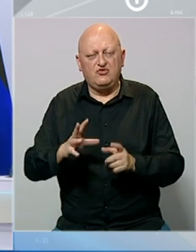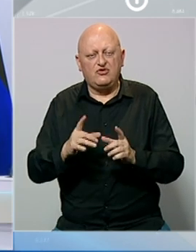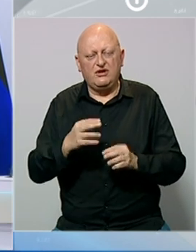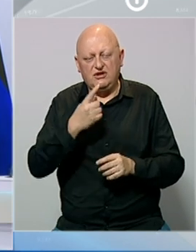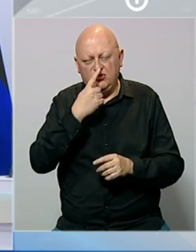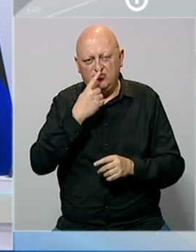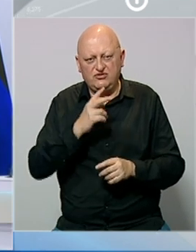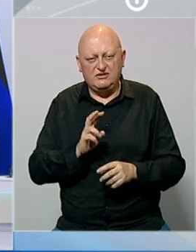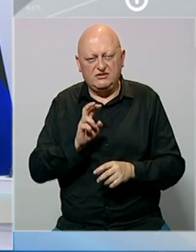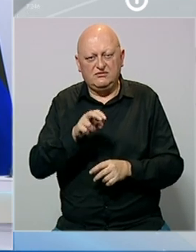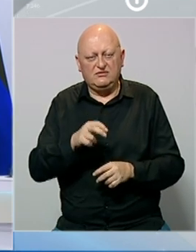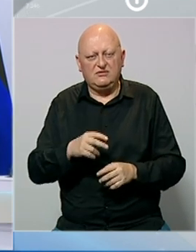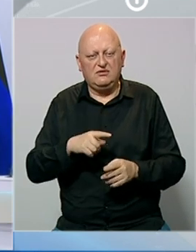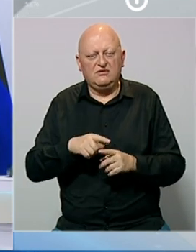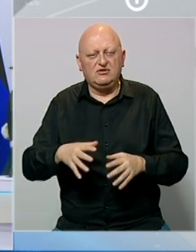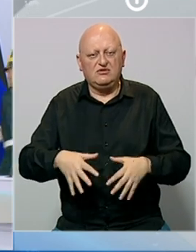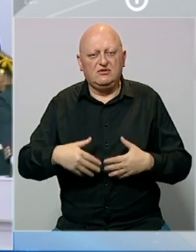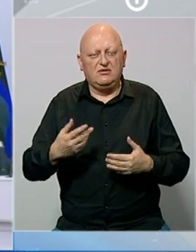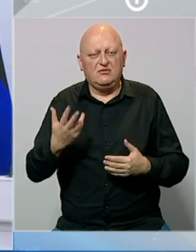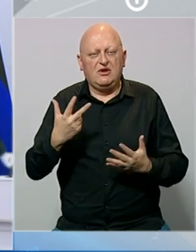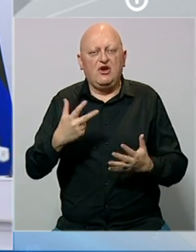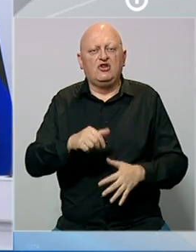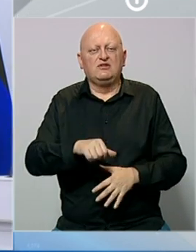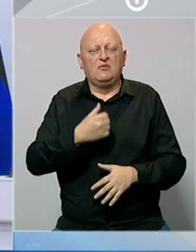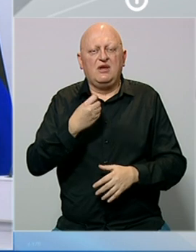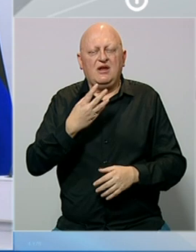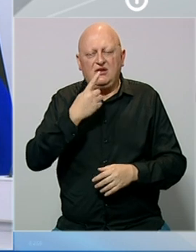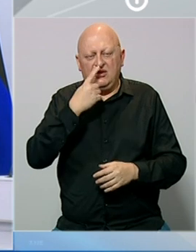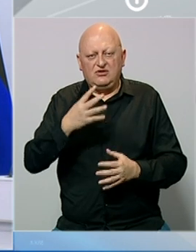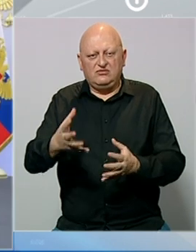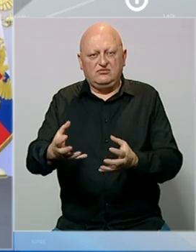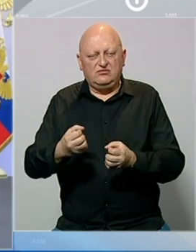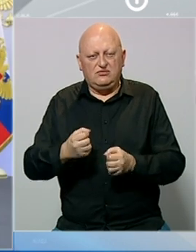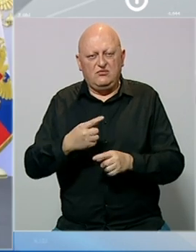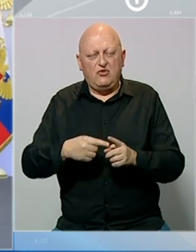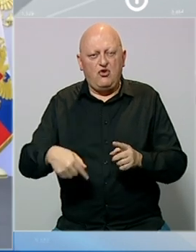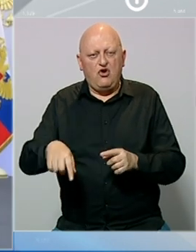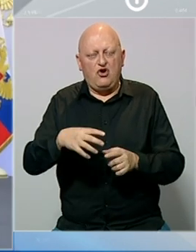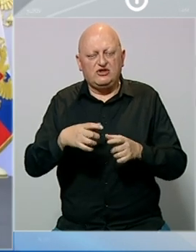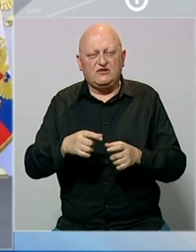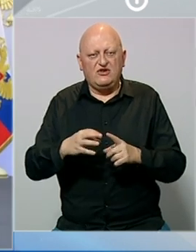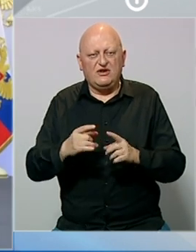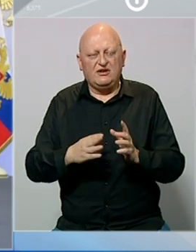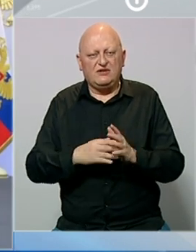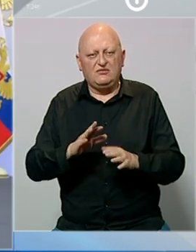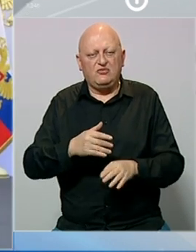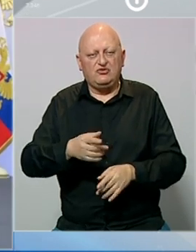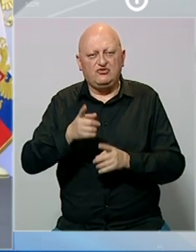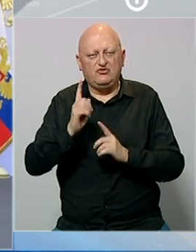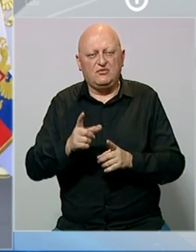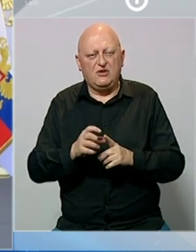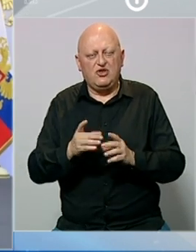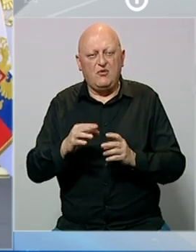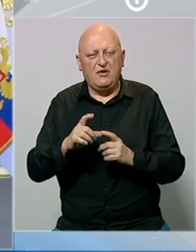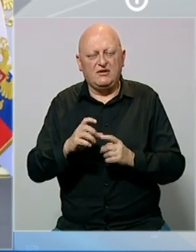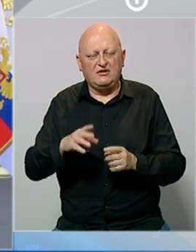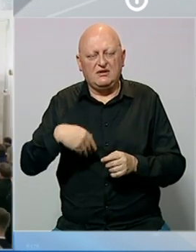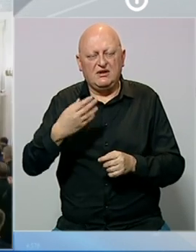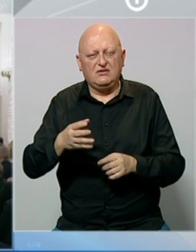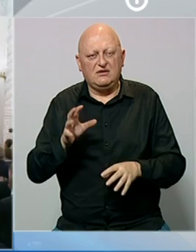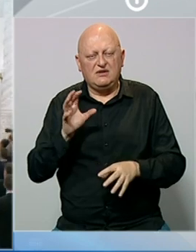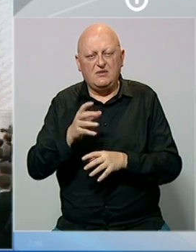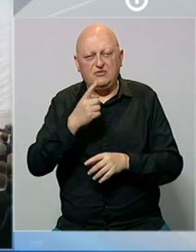Rusiji. Atmosfera slična onoj od prije 8 godina kada je Rusija pripojila poluostrvo Krim, nakon čega je počeo rat u Donbasu, a kasnije i